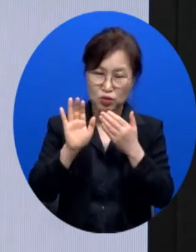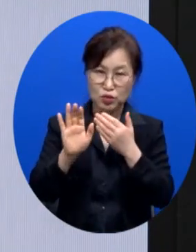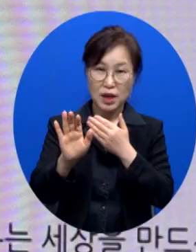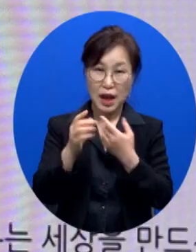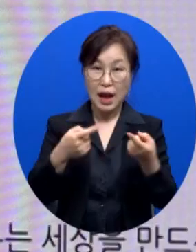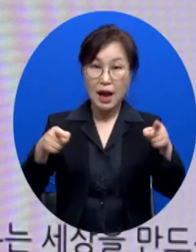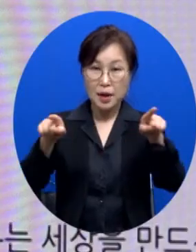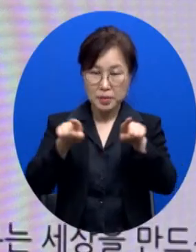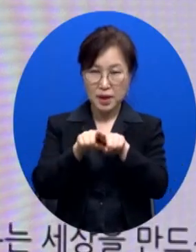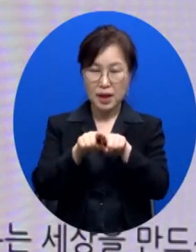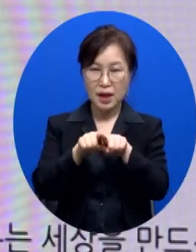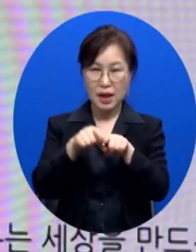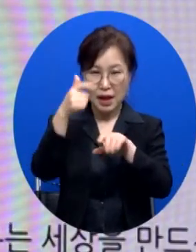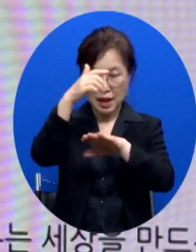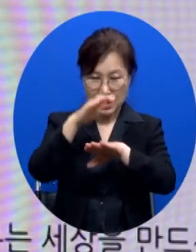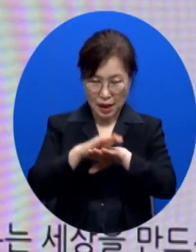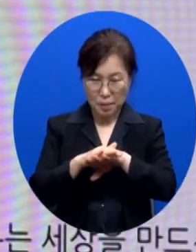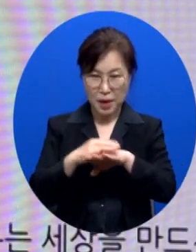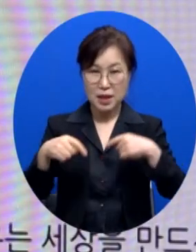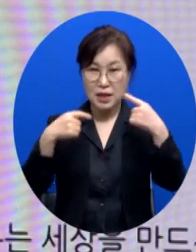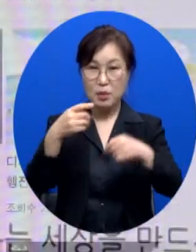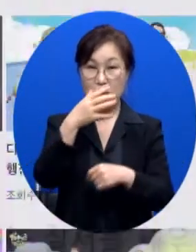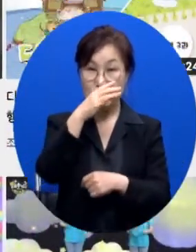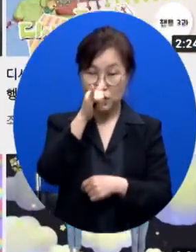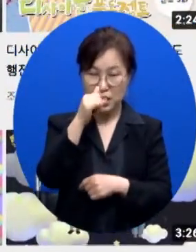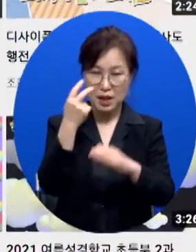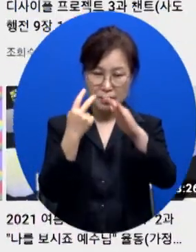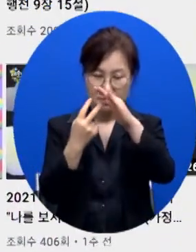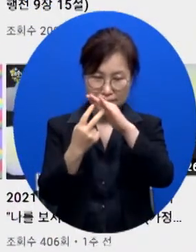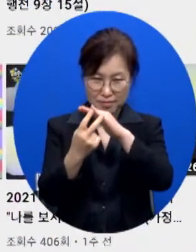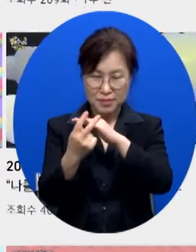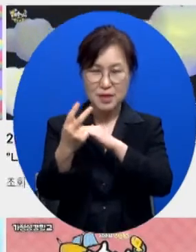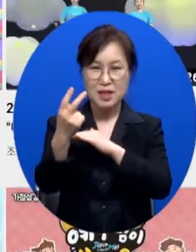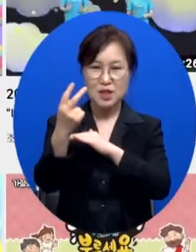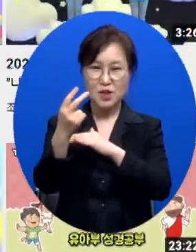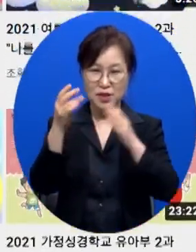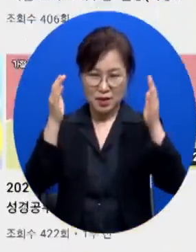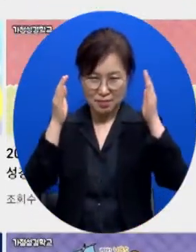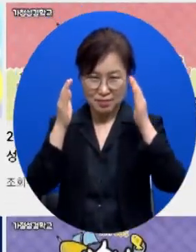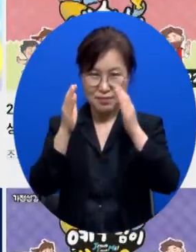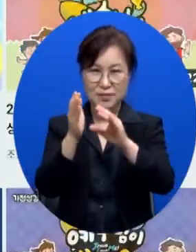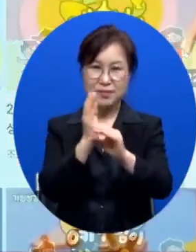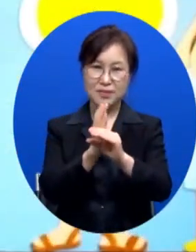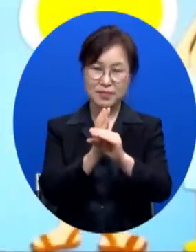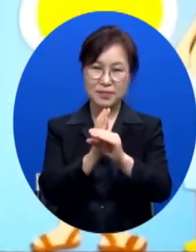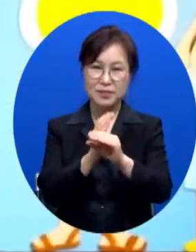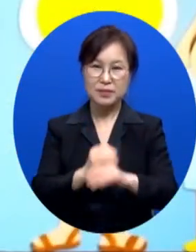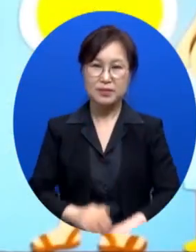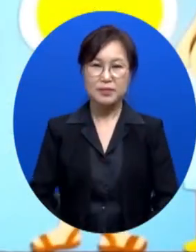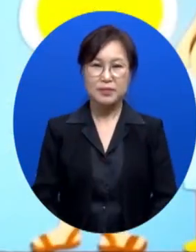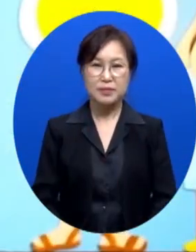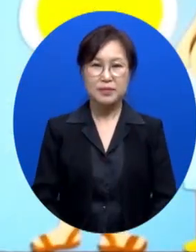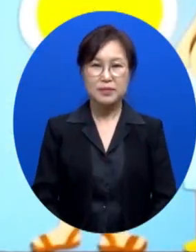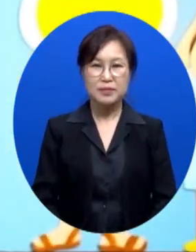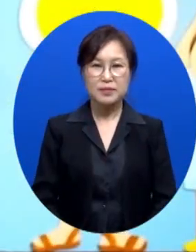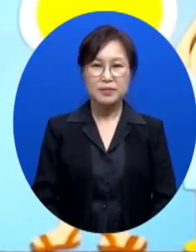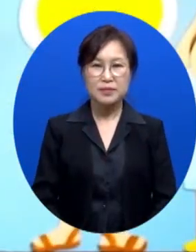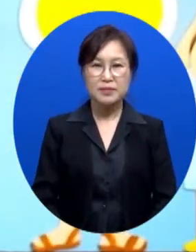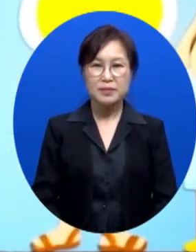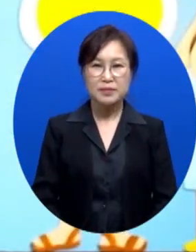할 수 있는 대면 예배로 돌아갈 때까지 비전과 발걸음이 주목됩니다. CTS 뉴스 이현지입니다.